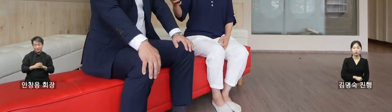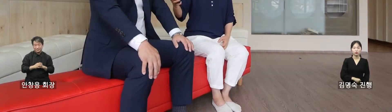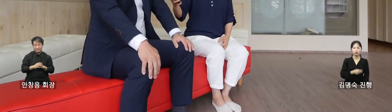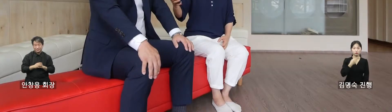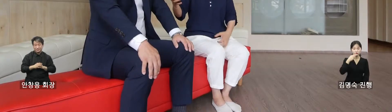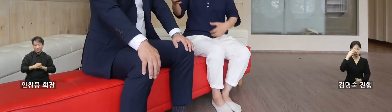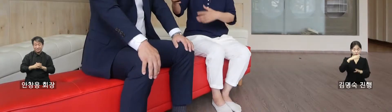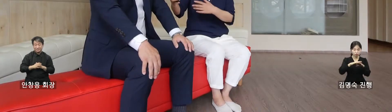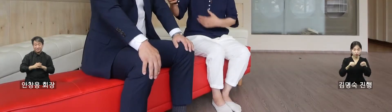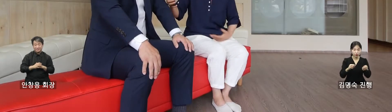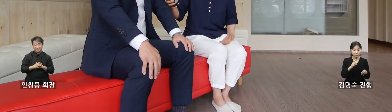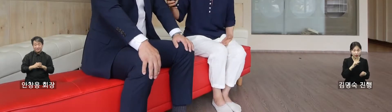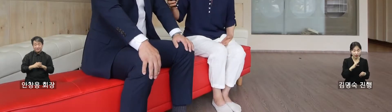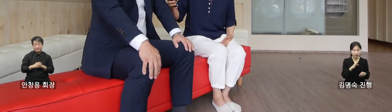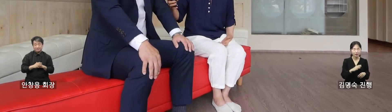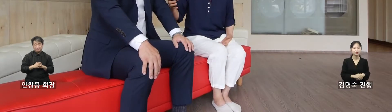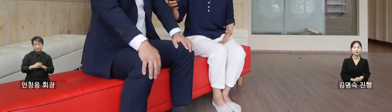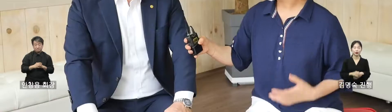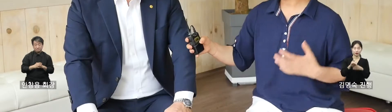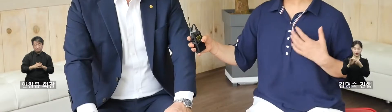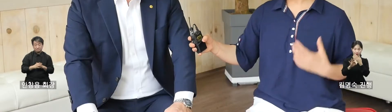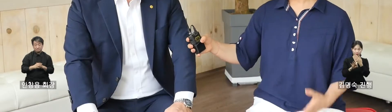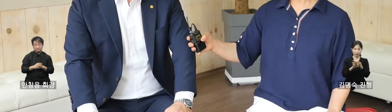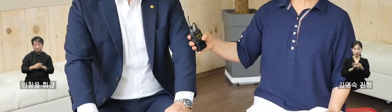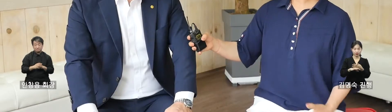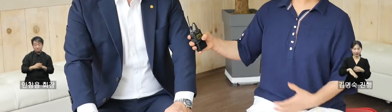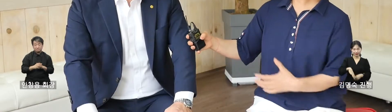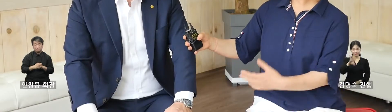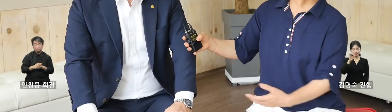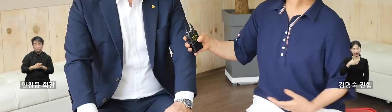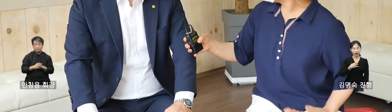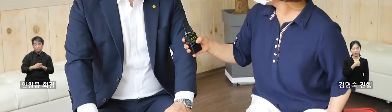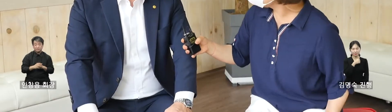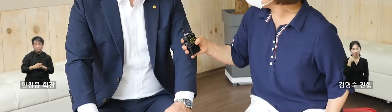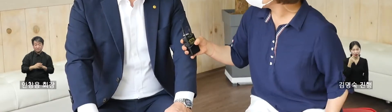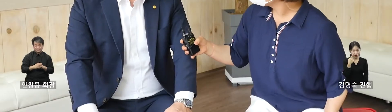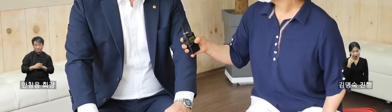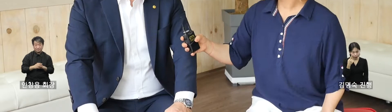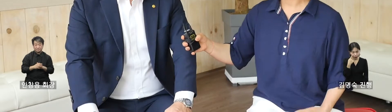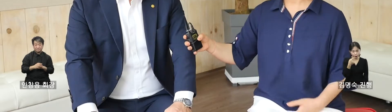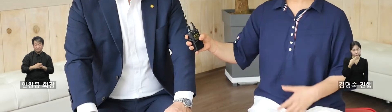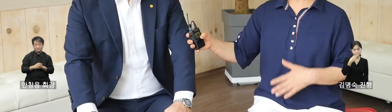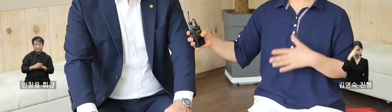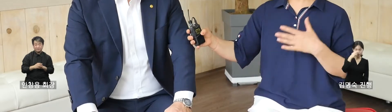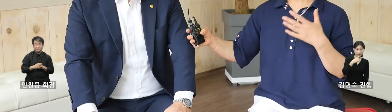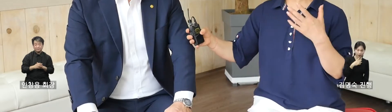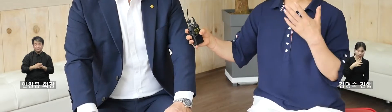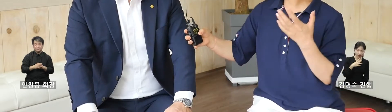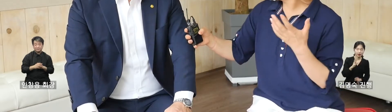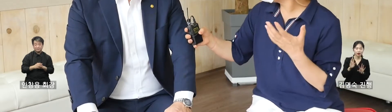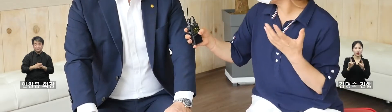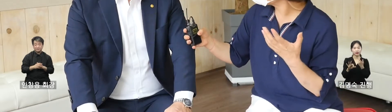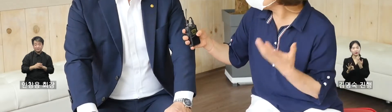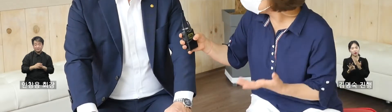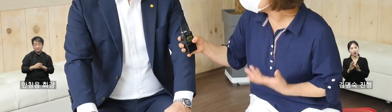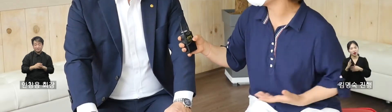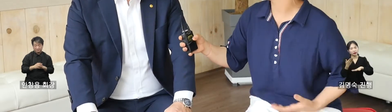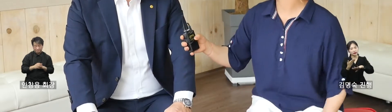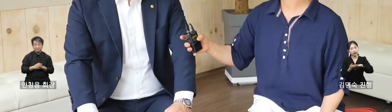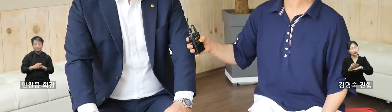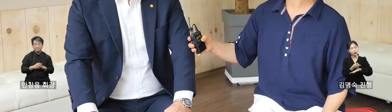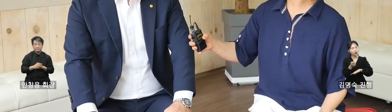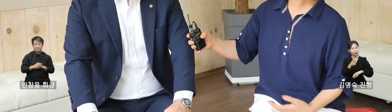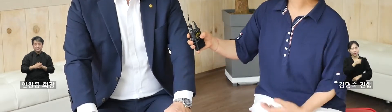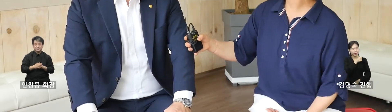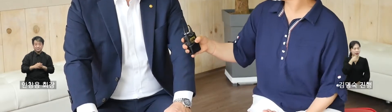해장용만 되나요? 아, 그러면은 네. 오늘 제가 맛을 보면 뭐 해장용만 되는지 네. 아니면 다른 용도에도 맛있는지